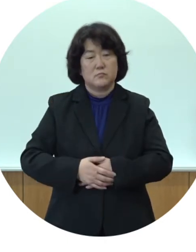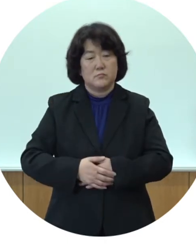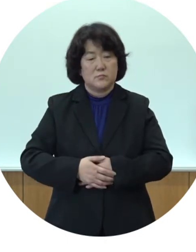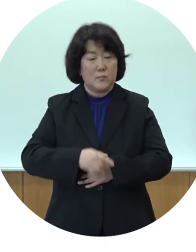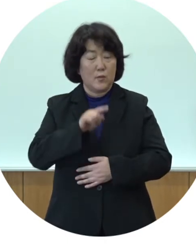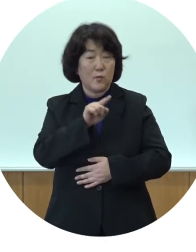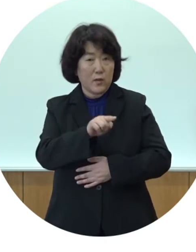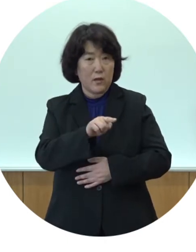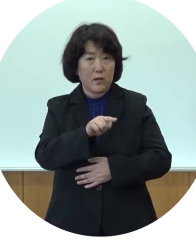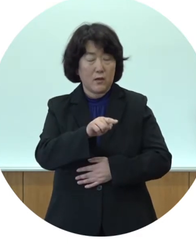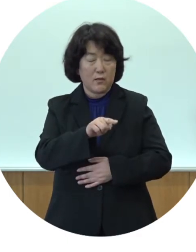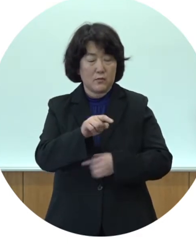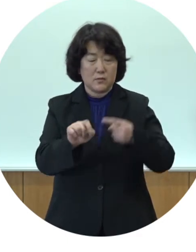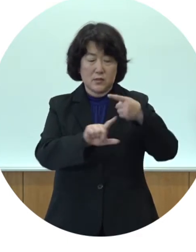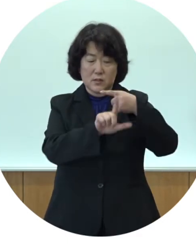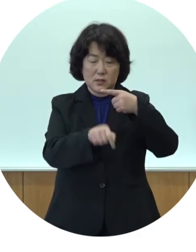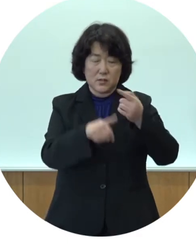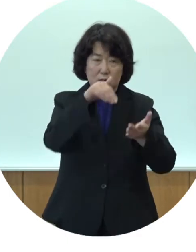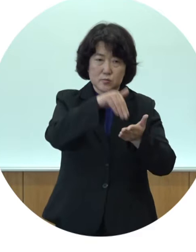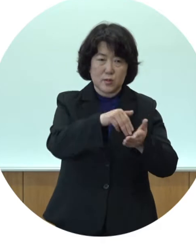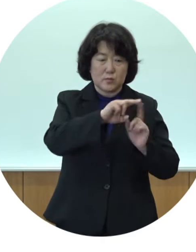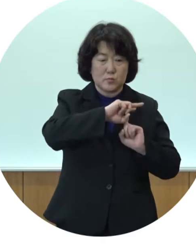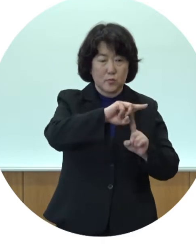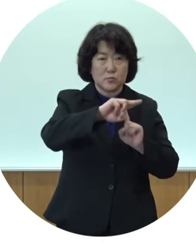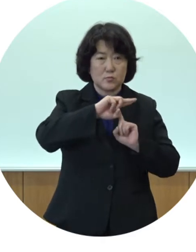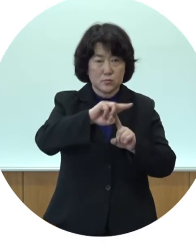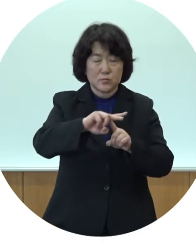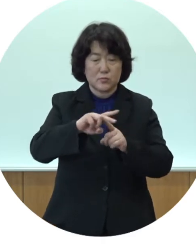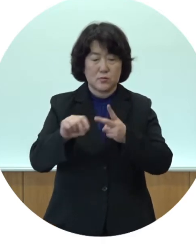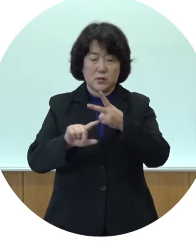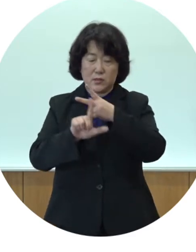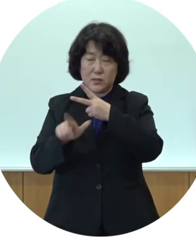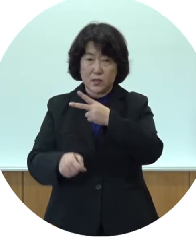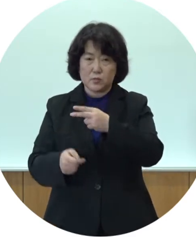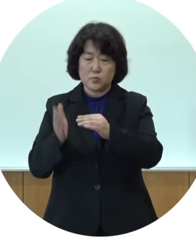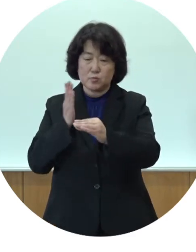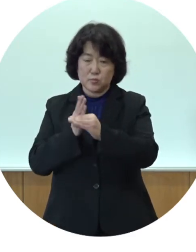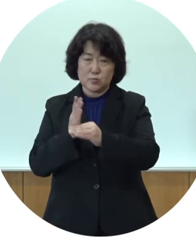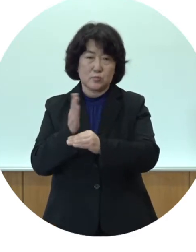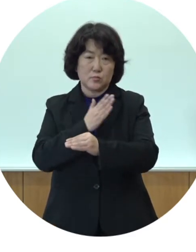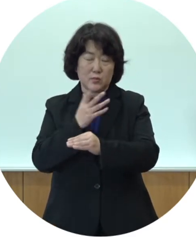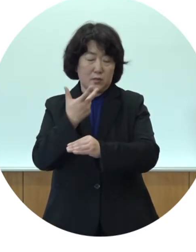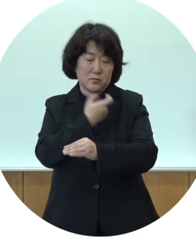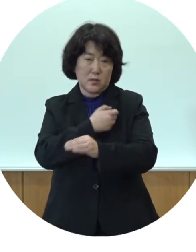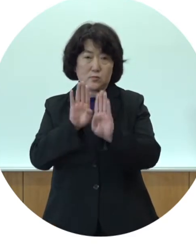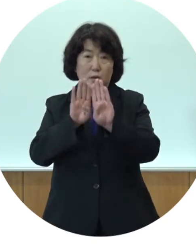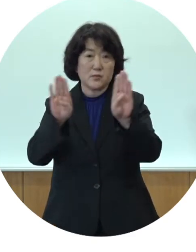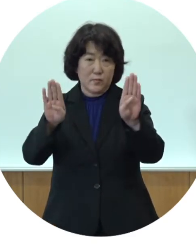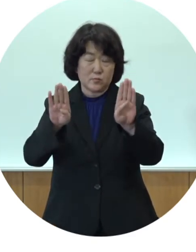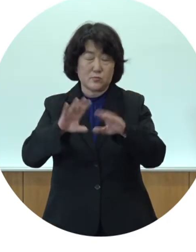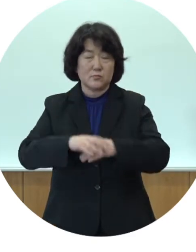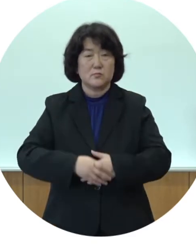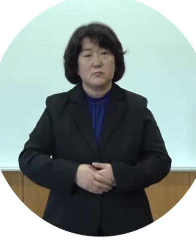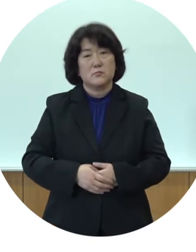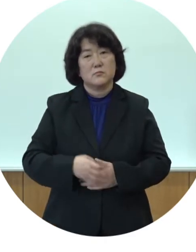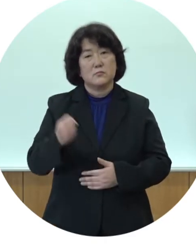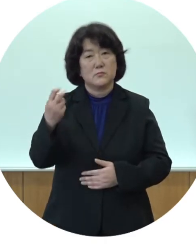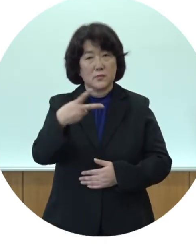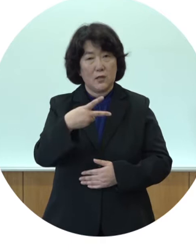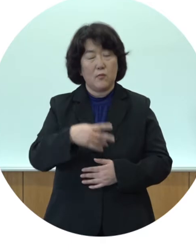を1月下旬に前倒しし、2月中旬には接種を開始いたします。な